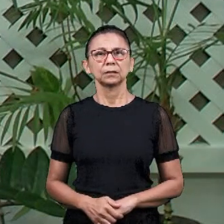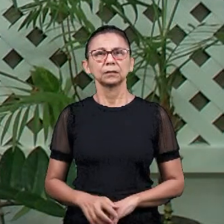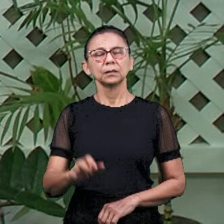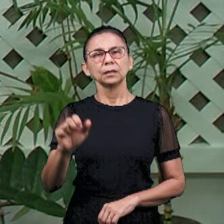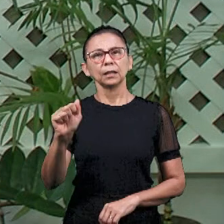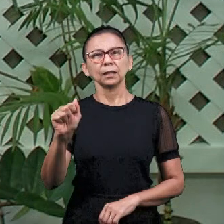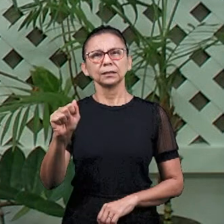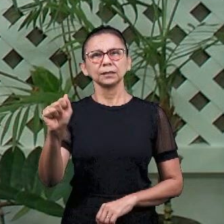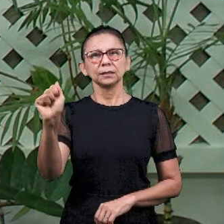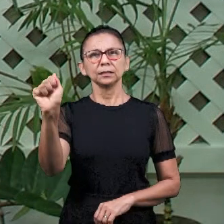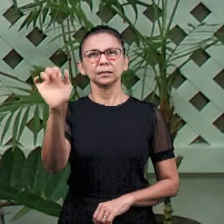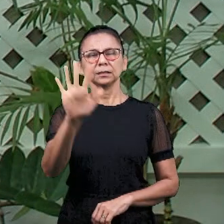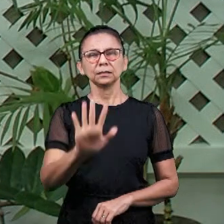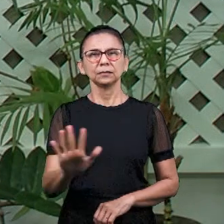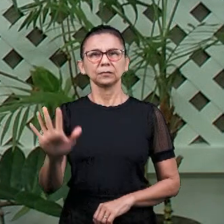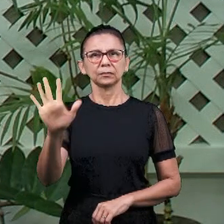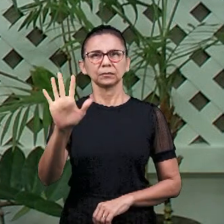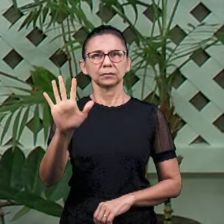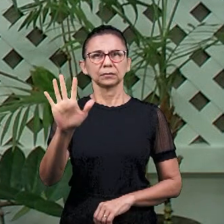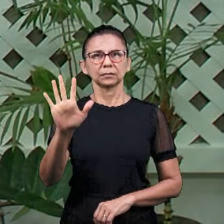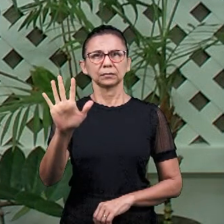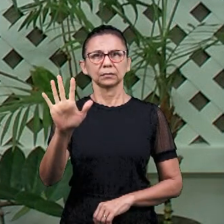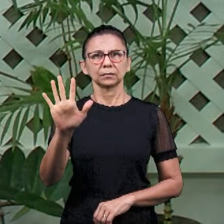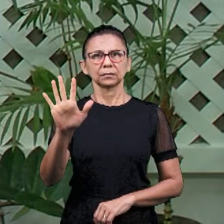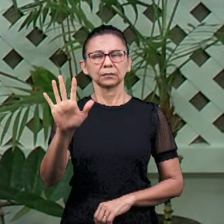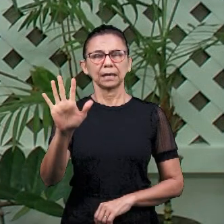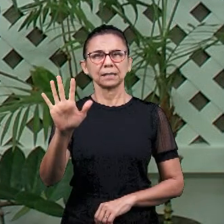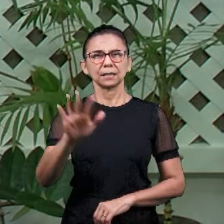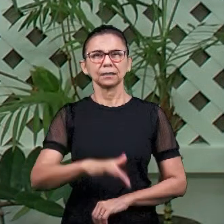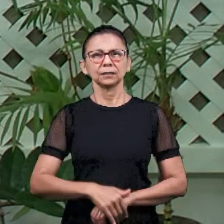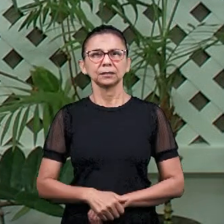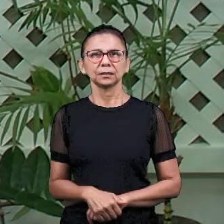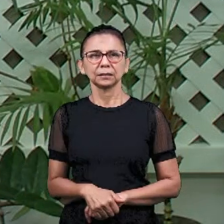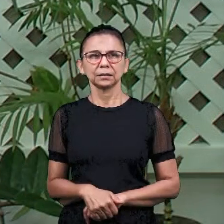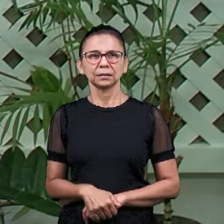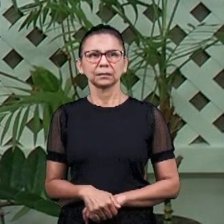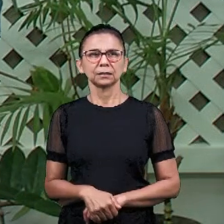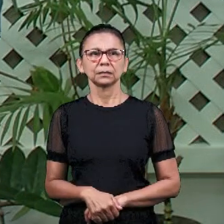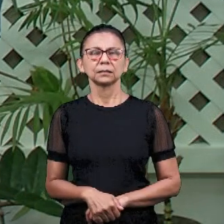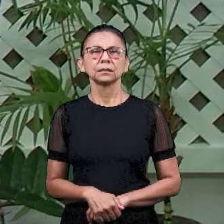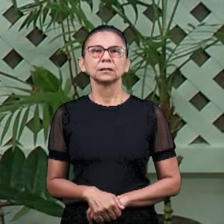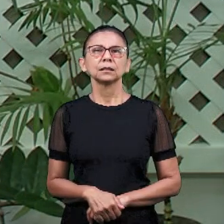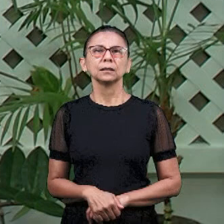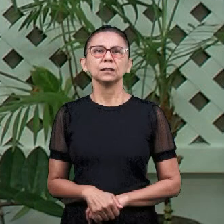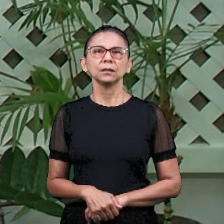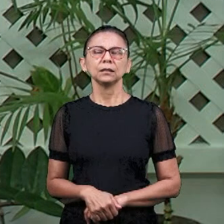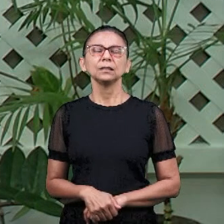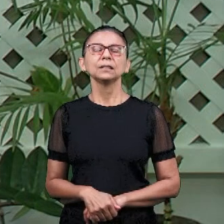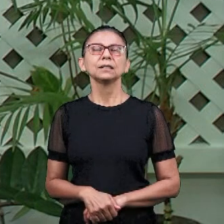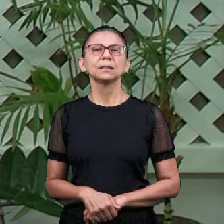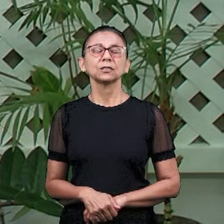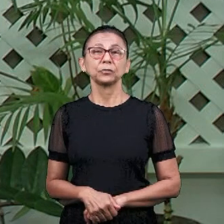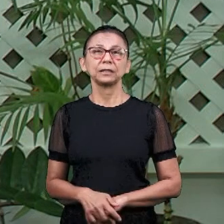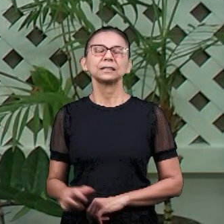Gifu, Mamatsu, Hamamatsu, Suzuki, la province de